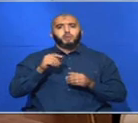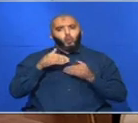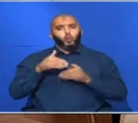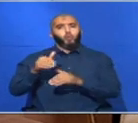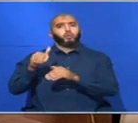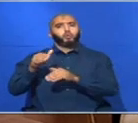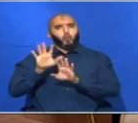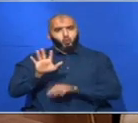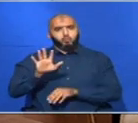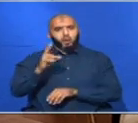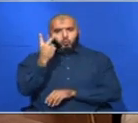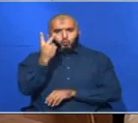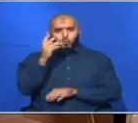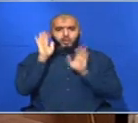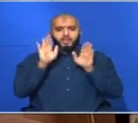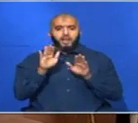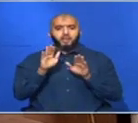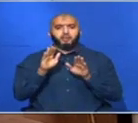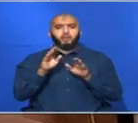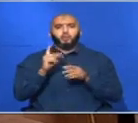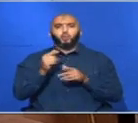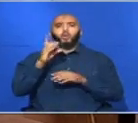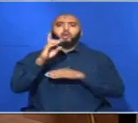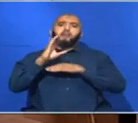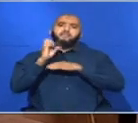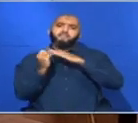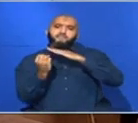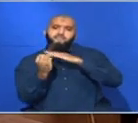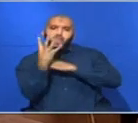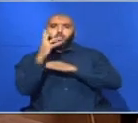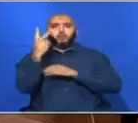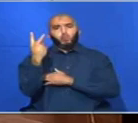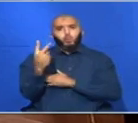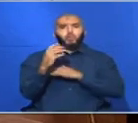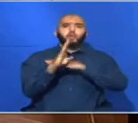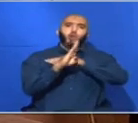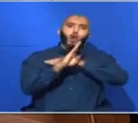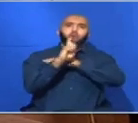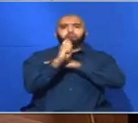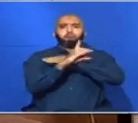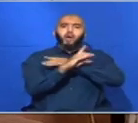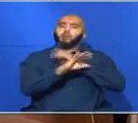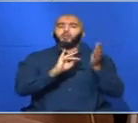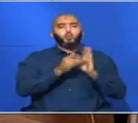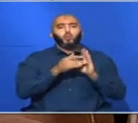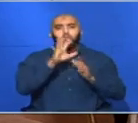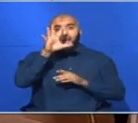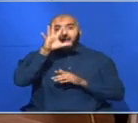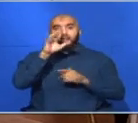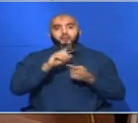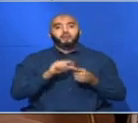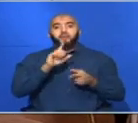تصلي الظهر مع الظهر العصر مع العصر المغرب مع العصر مع المغرب العشاء مع العشاء وما الى